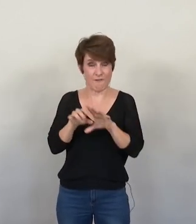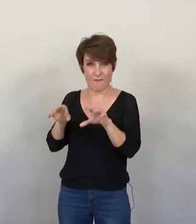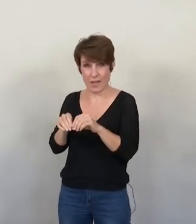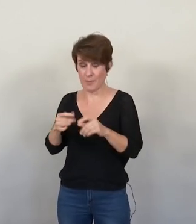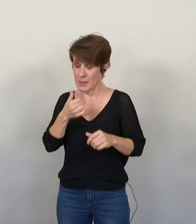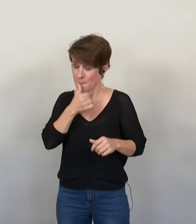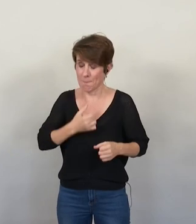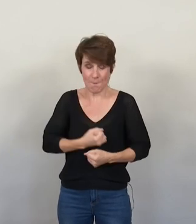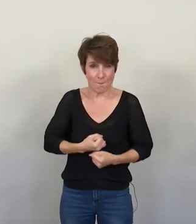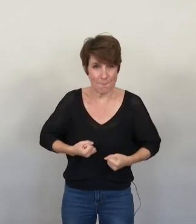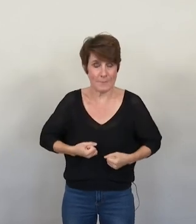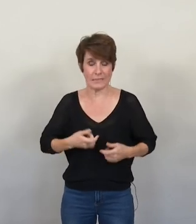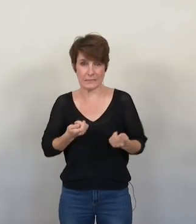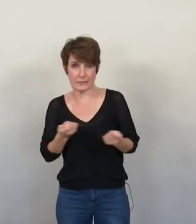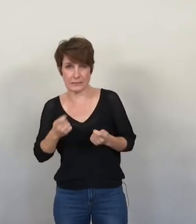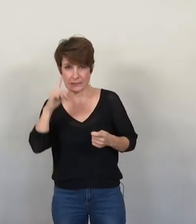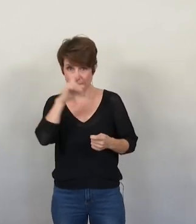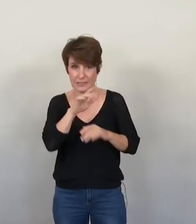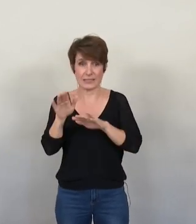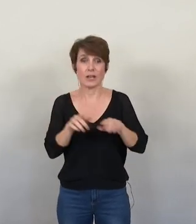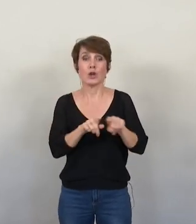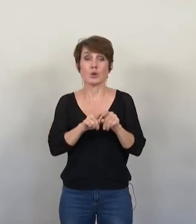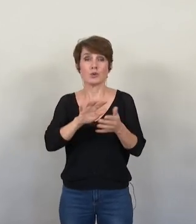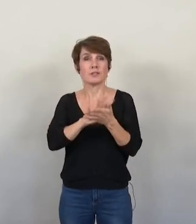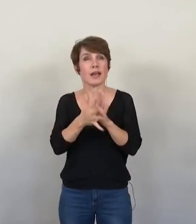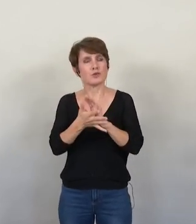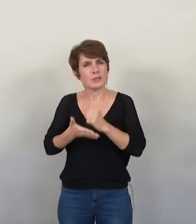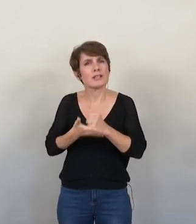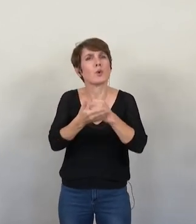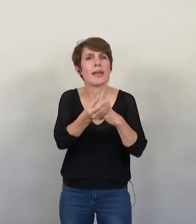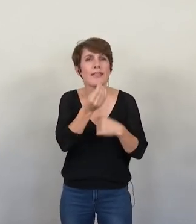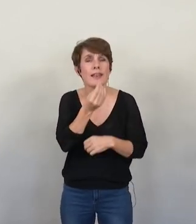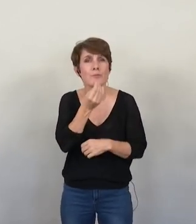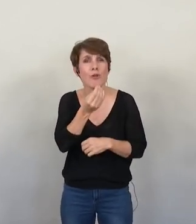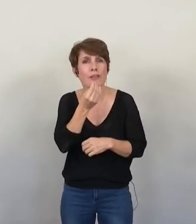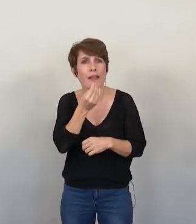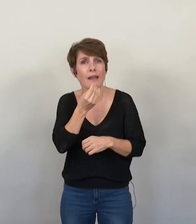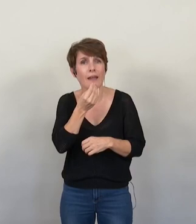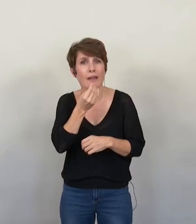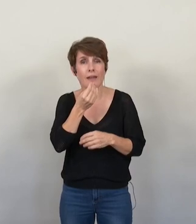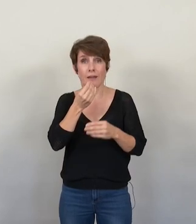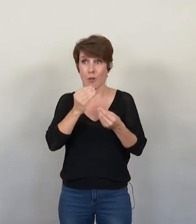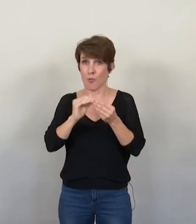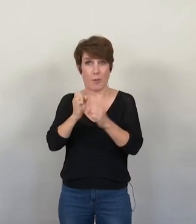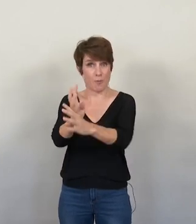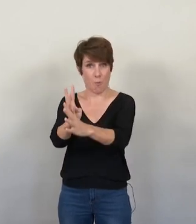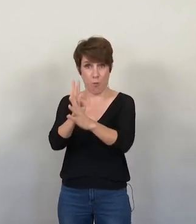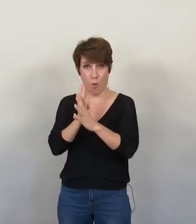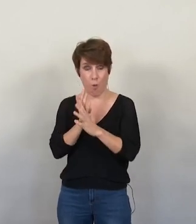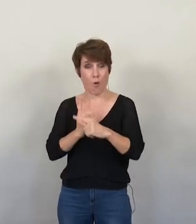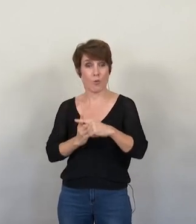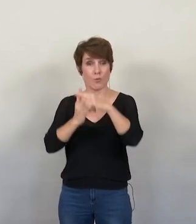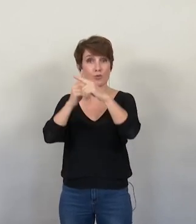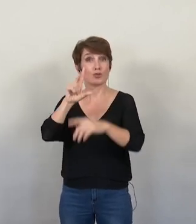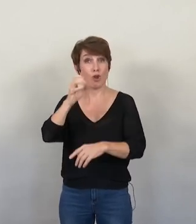davantage la ceinture et aux associations d'aide alimentaire qui compose euh avec de plus en plus de demandes plus 30 %